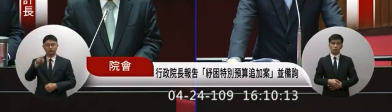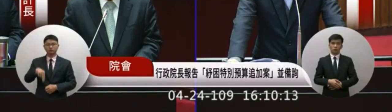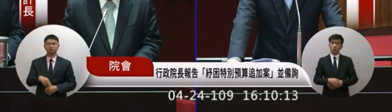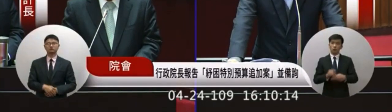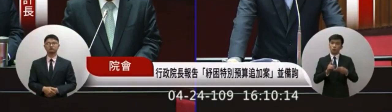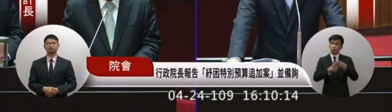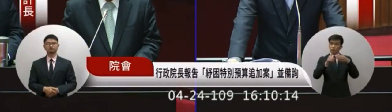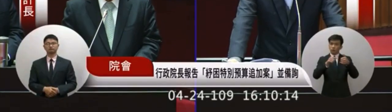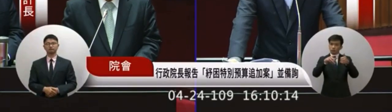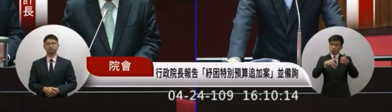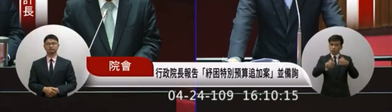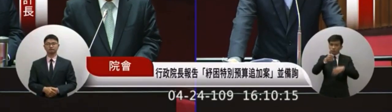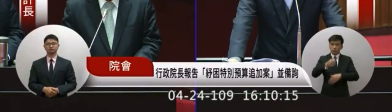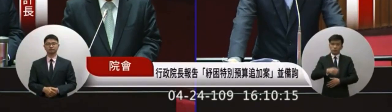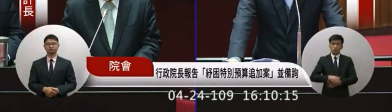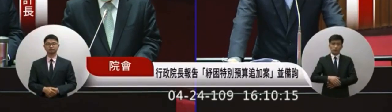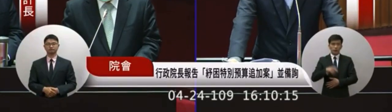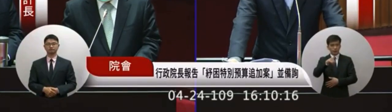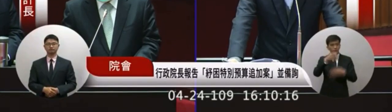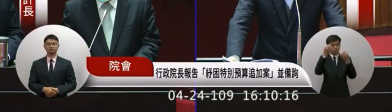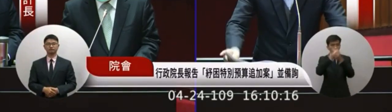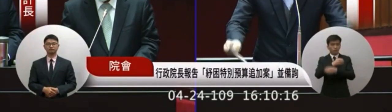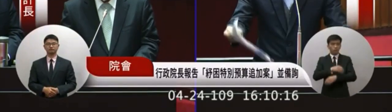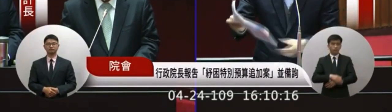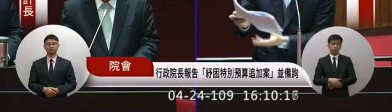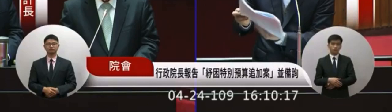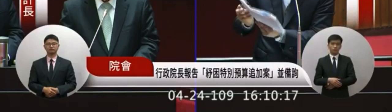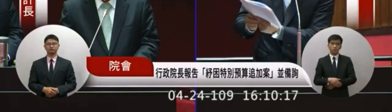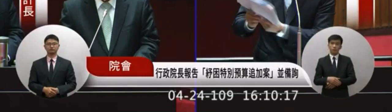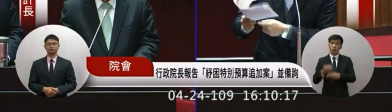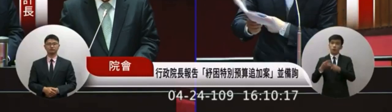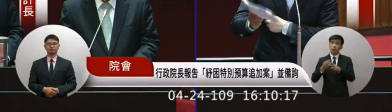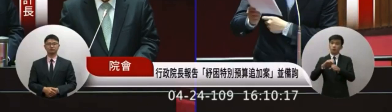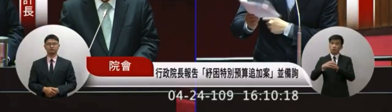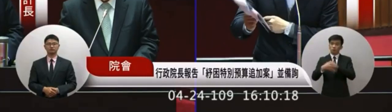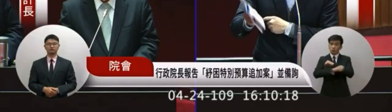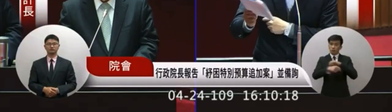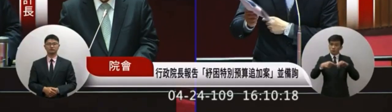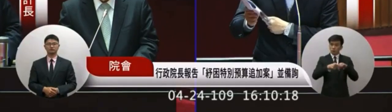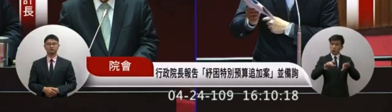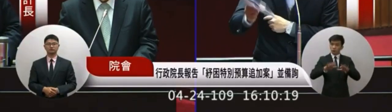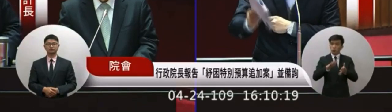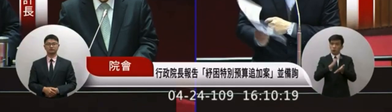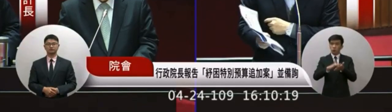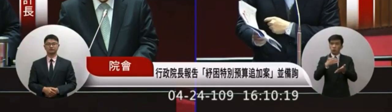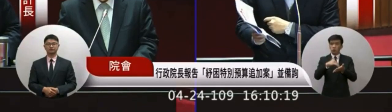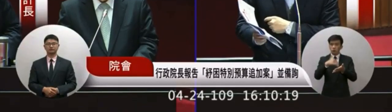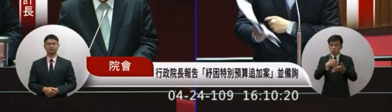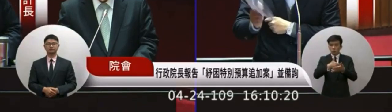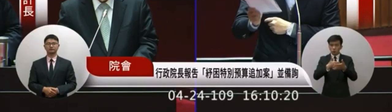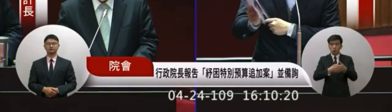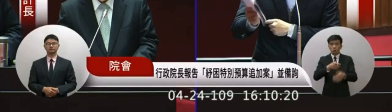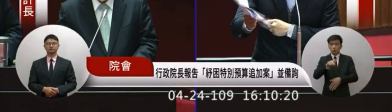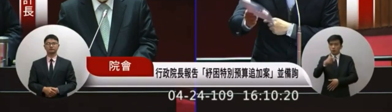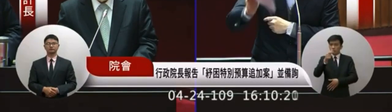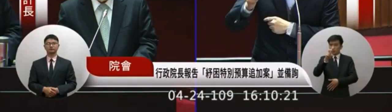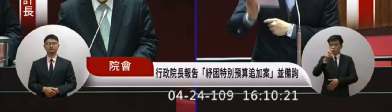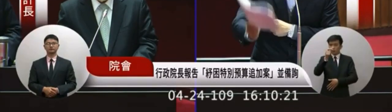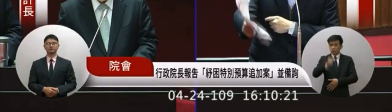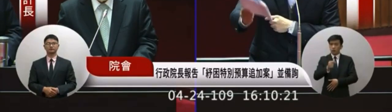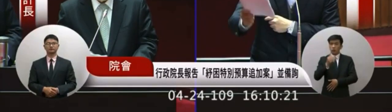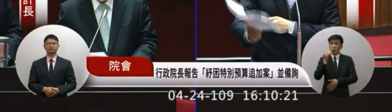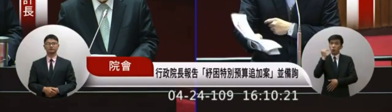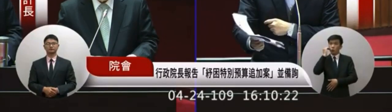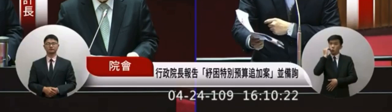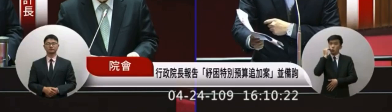主计长，你弄错了，信保基金现在的净值是720亿，你万一把